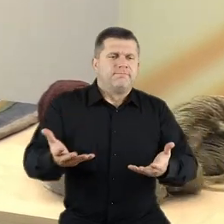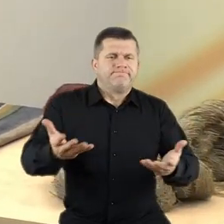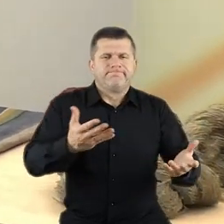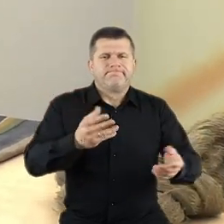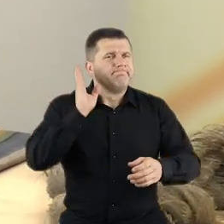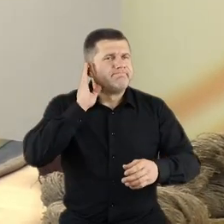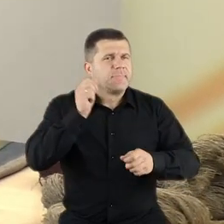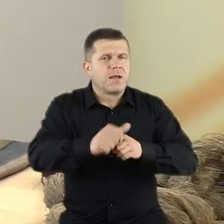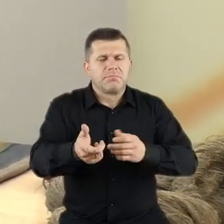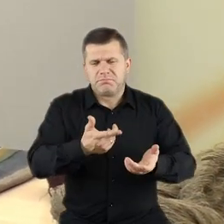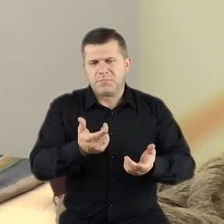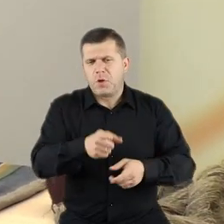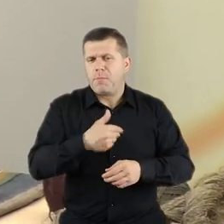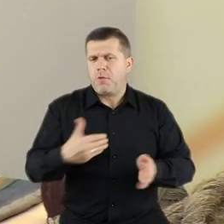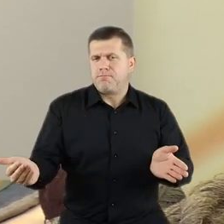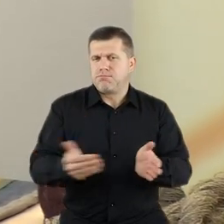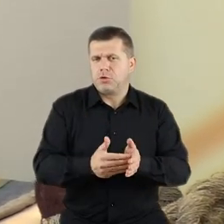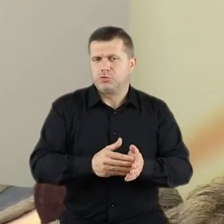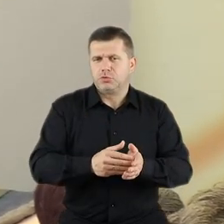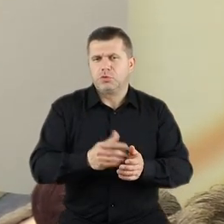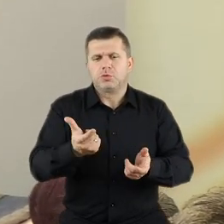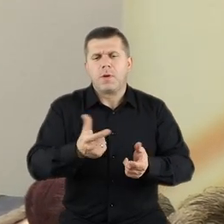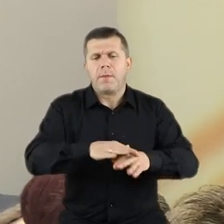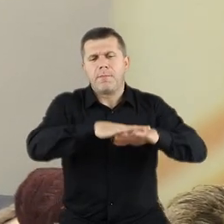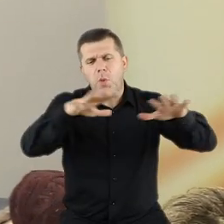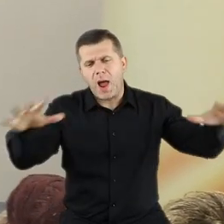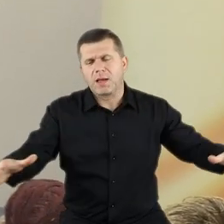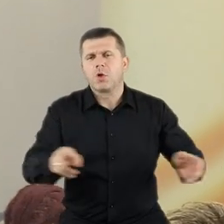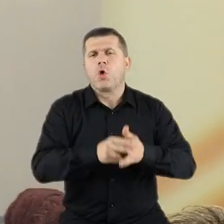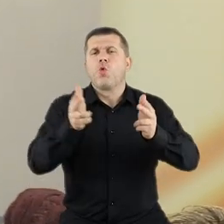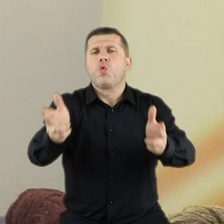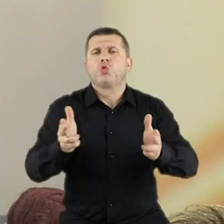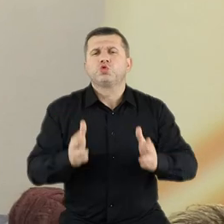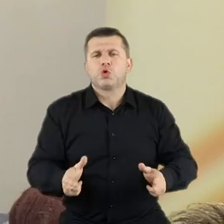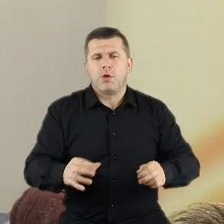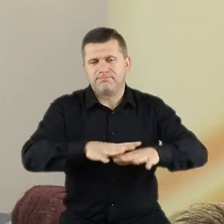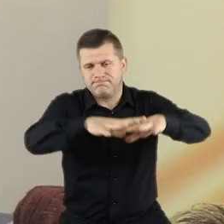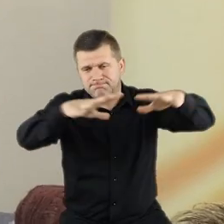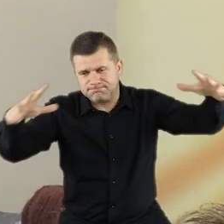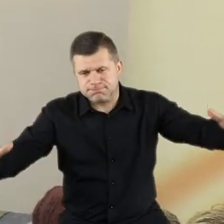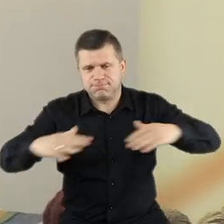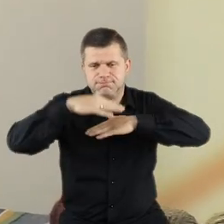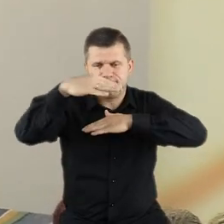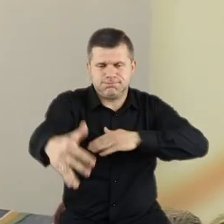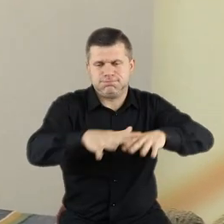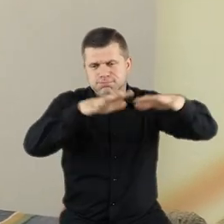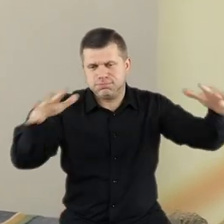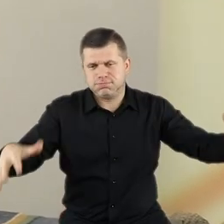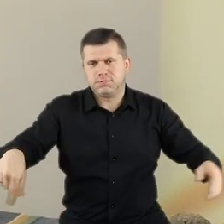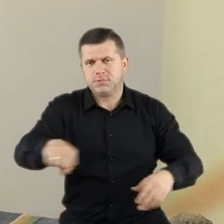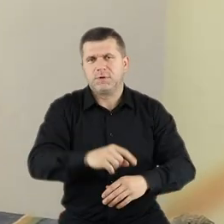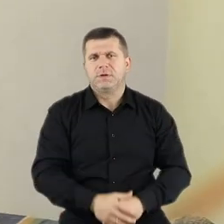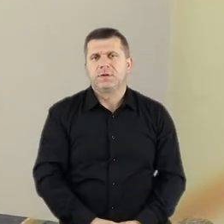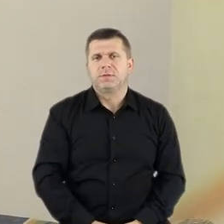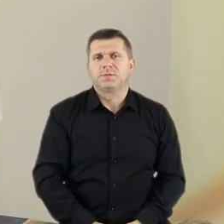to akurat służyło do przegrywania łóżka bo uszko w łóżku to był siennik to był